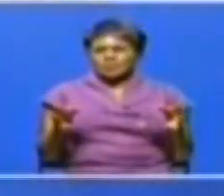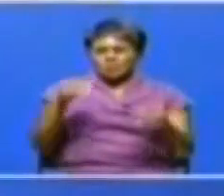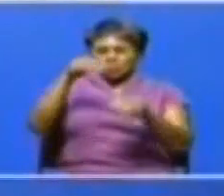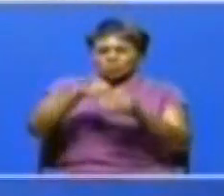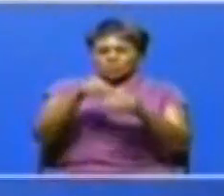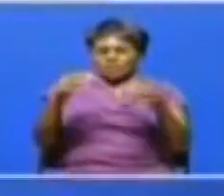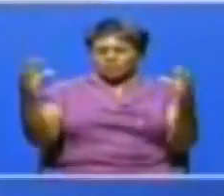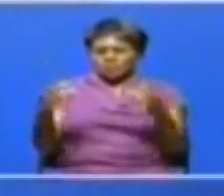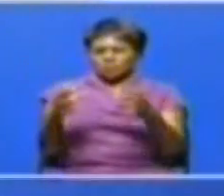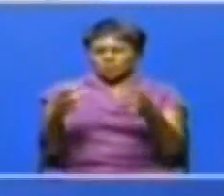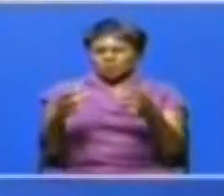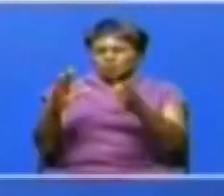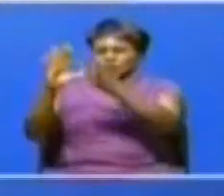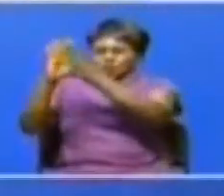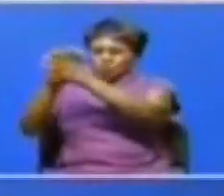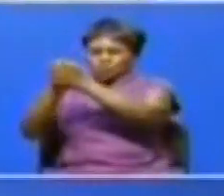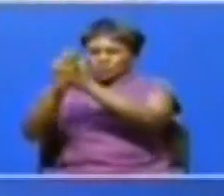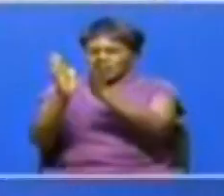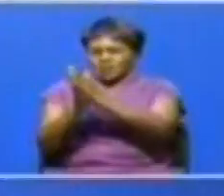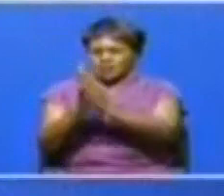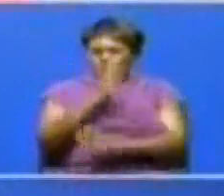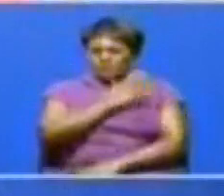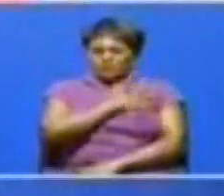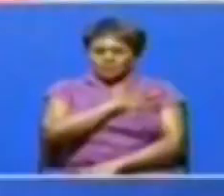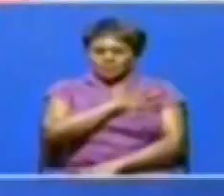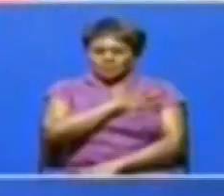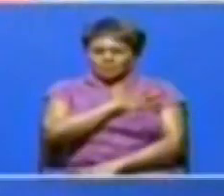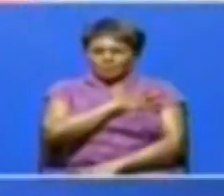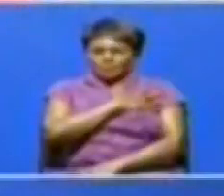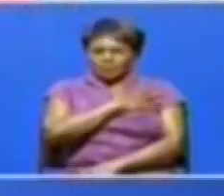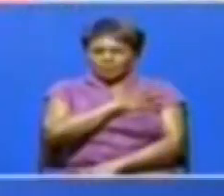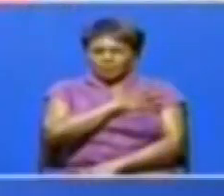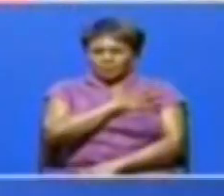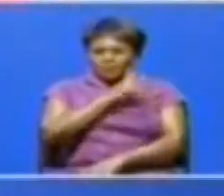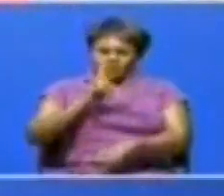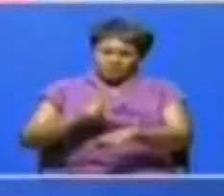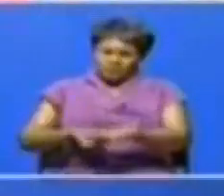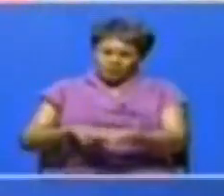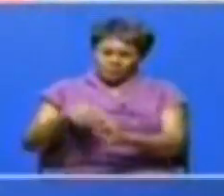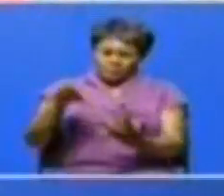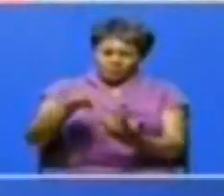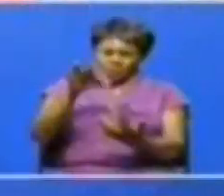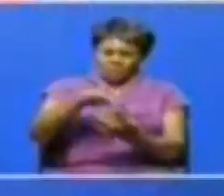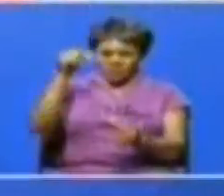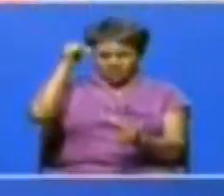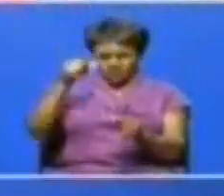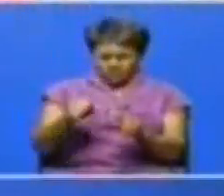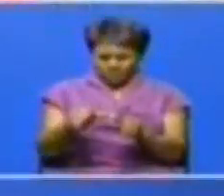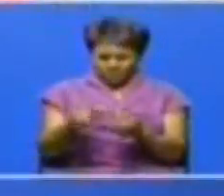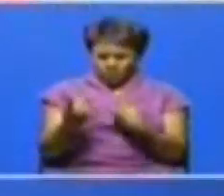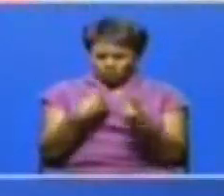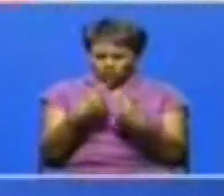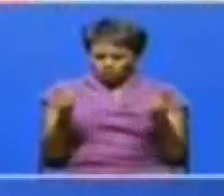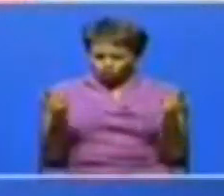ndani ya chama. Chama Jubilee na pande ile chama ya NASA. Na katika huku huku kuchagua daktari, unakumbuka awali tuligusia japo